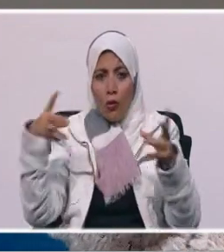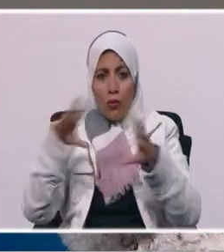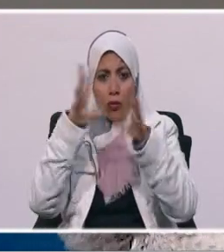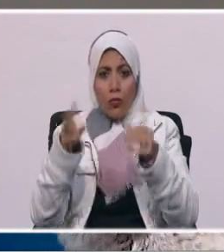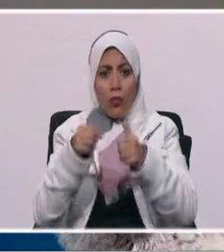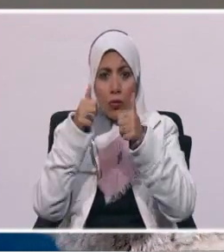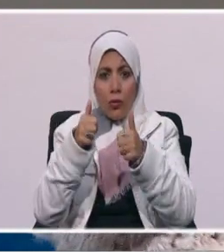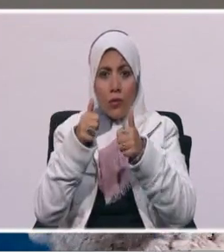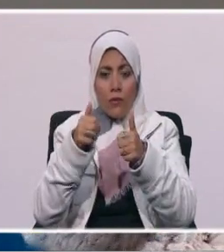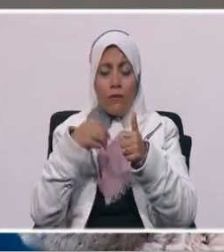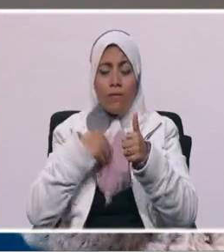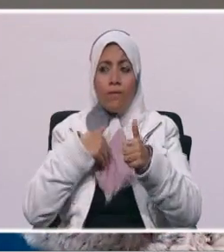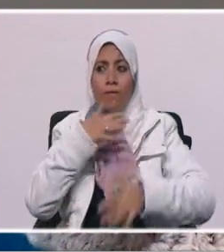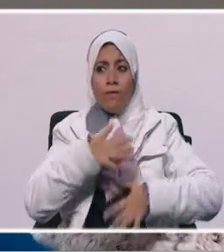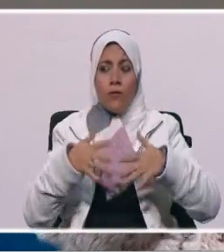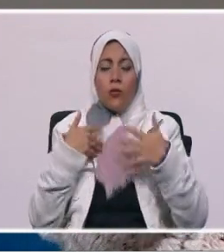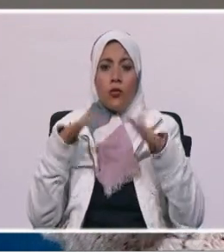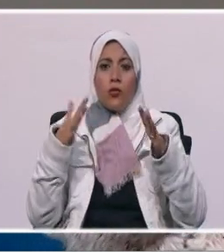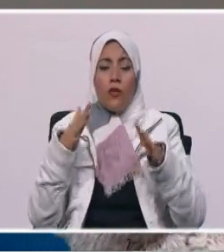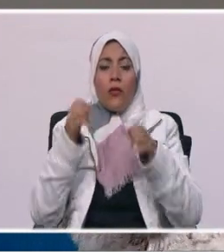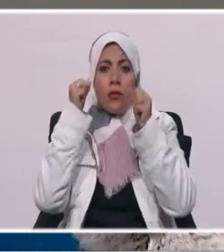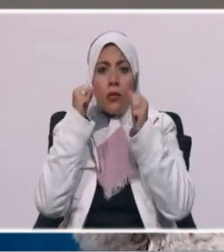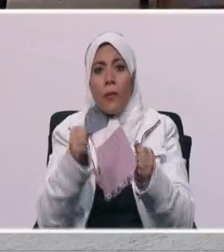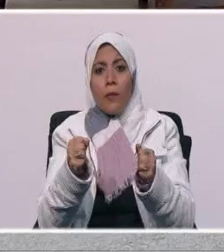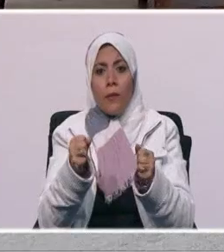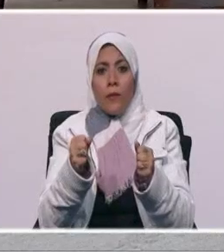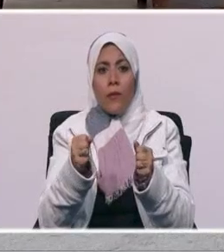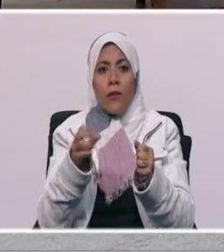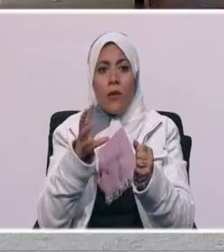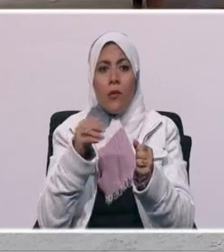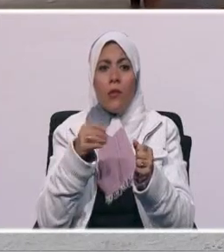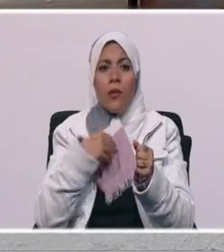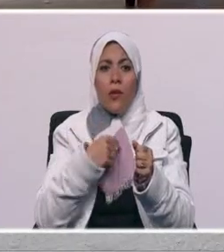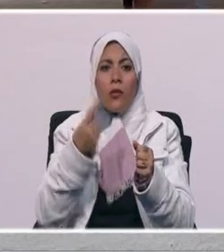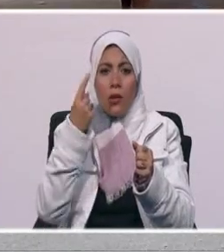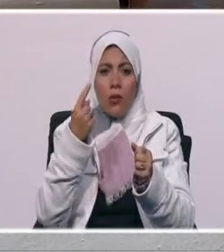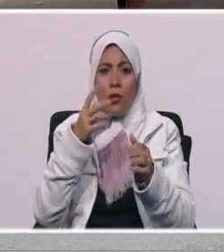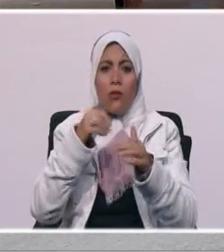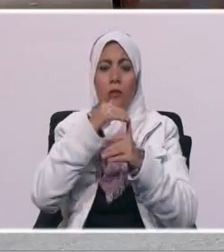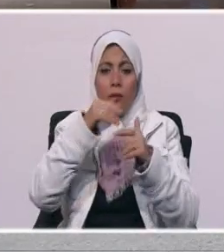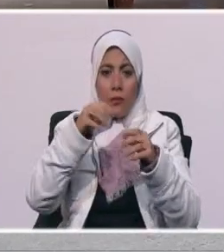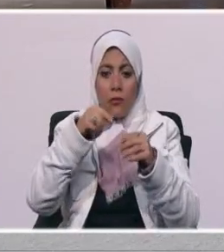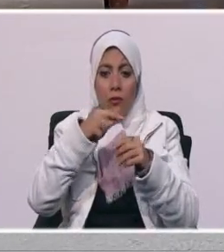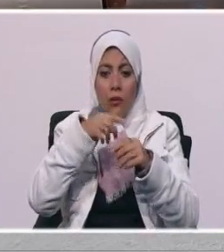بس حسيت ان انا ترعرعت في الفن من وانا صغيره، وبقيت نجمه صف اول في بلدي من سنه 2000.